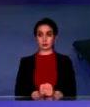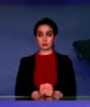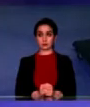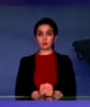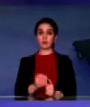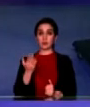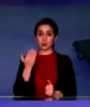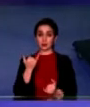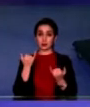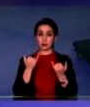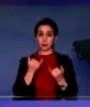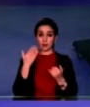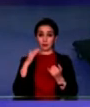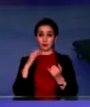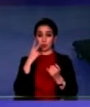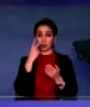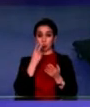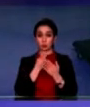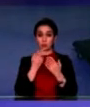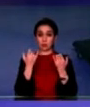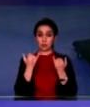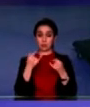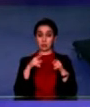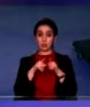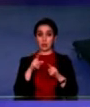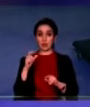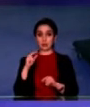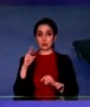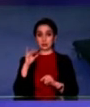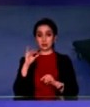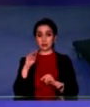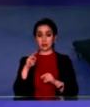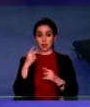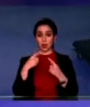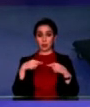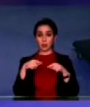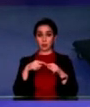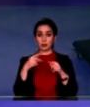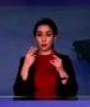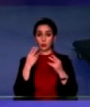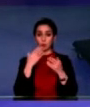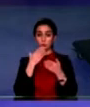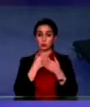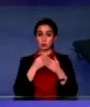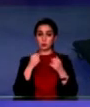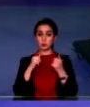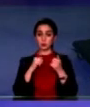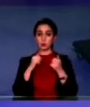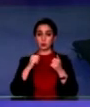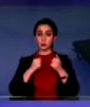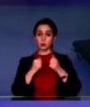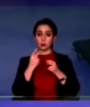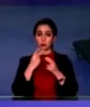Keling, navbatdagi video ko'rinishda aynan edit obyekti bilan spin edit obyektini o'zaro bir-biri bilan